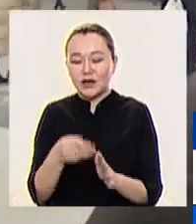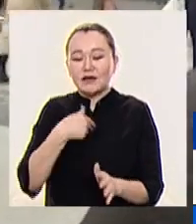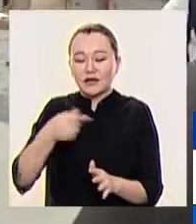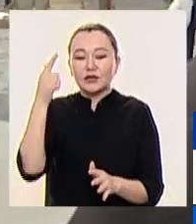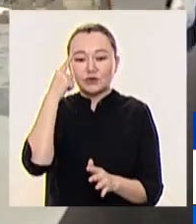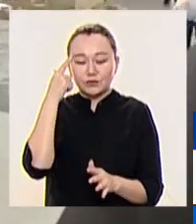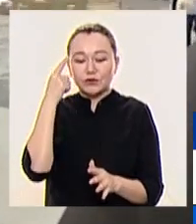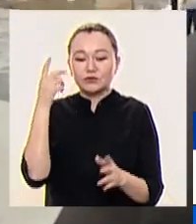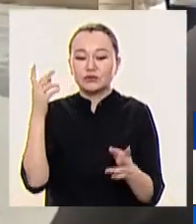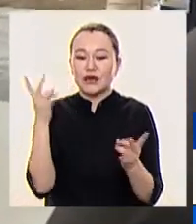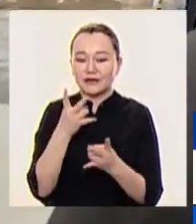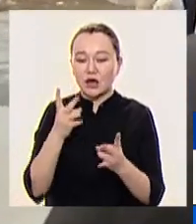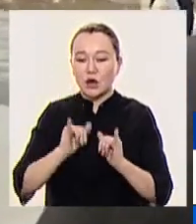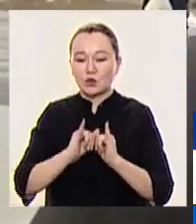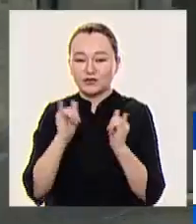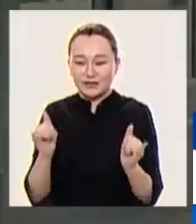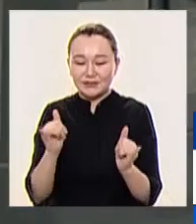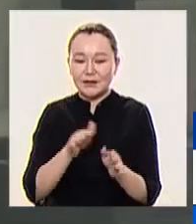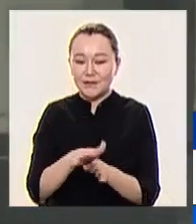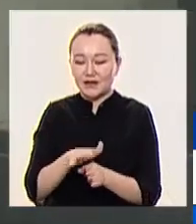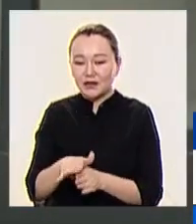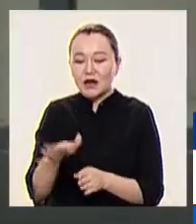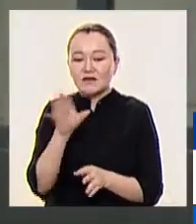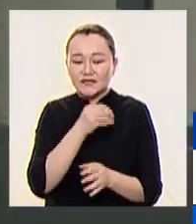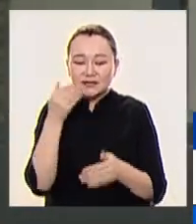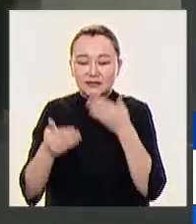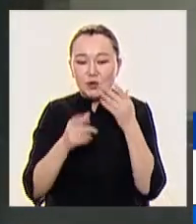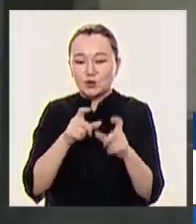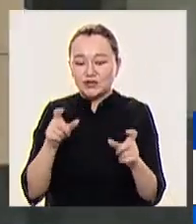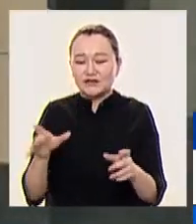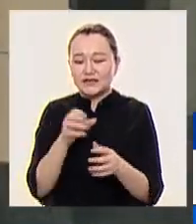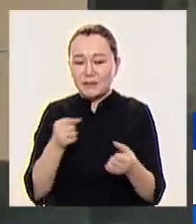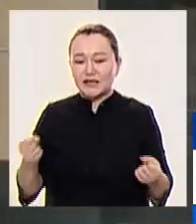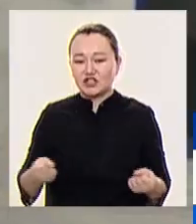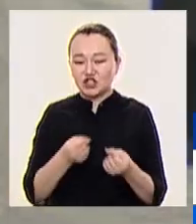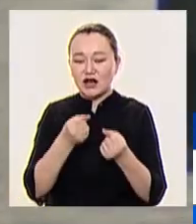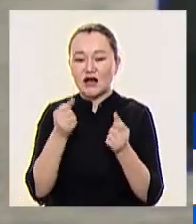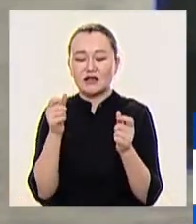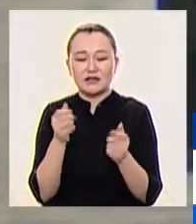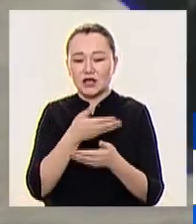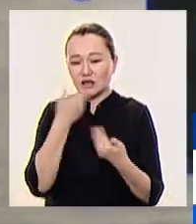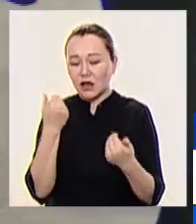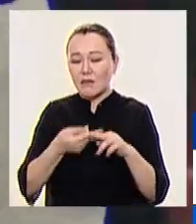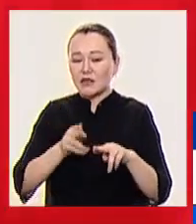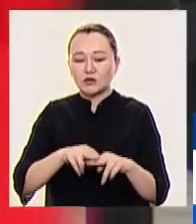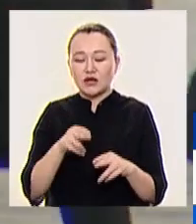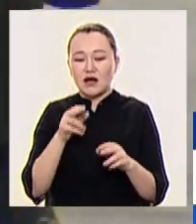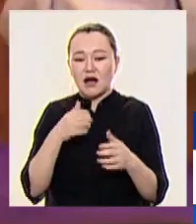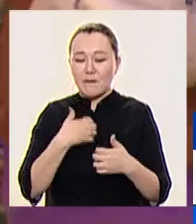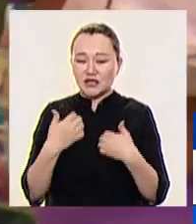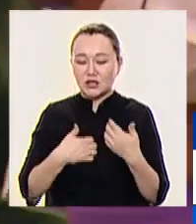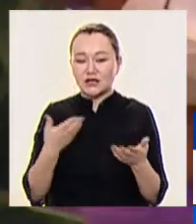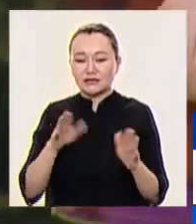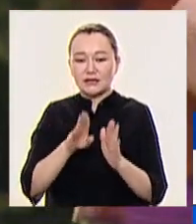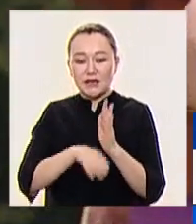что надо усилить меры. Опрошенные нами граждане не все поддерживают карантинные ограничения, потому что опасаются остаться